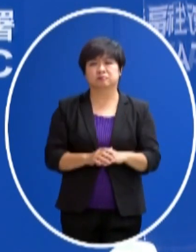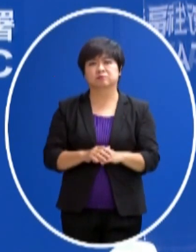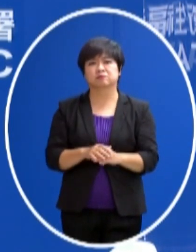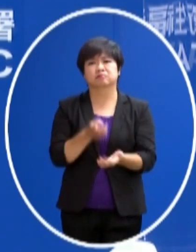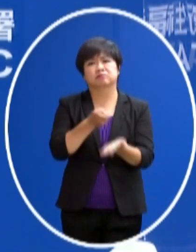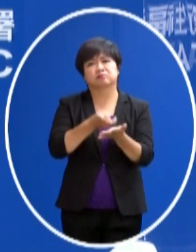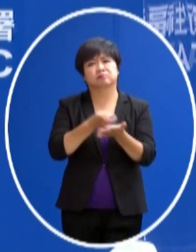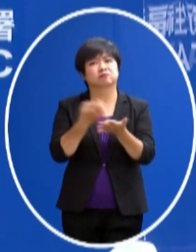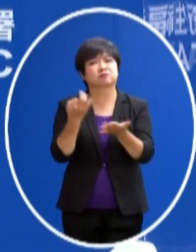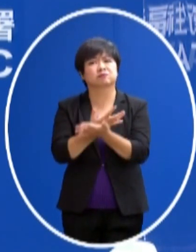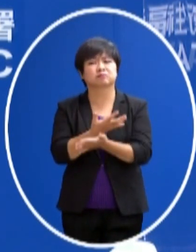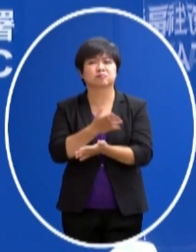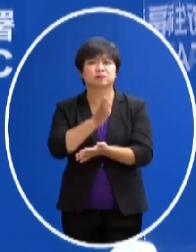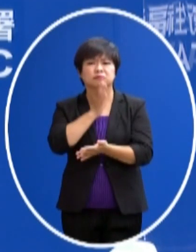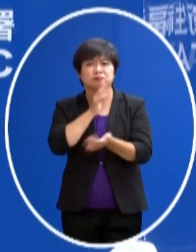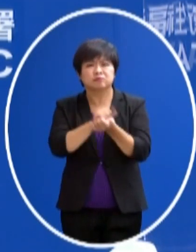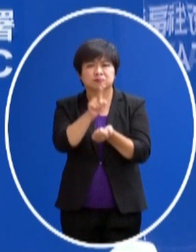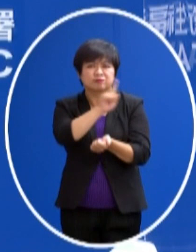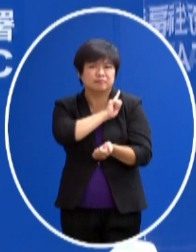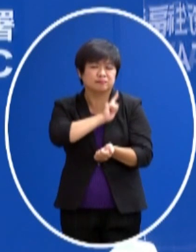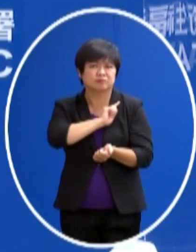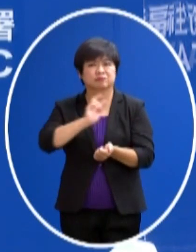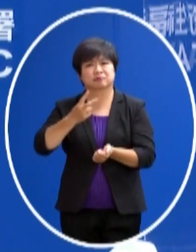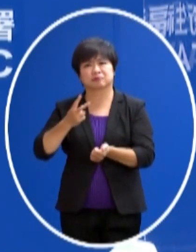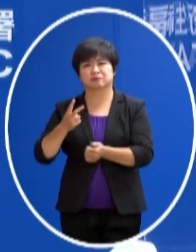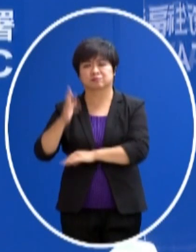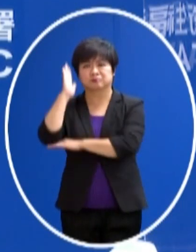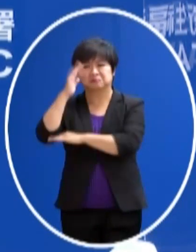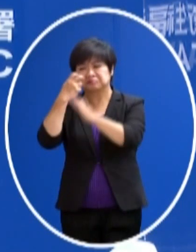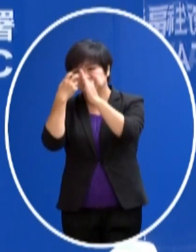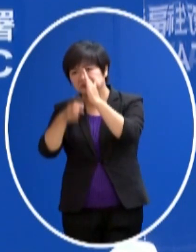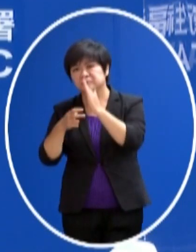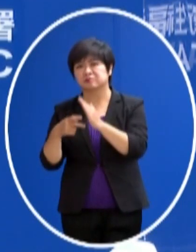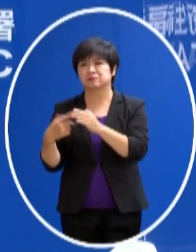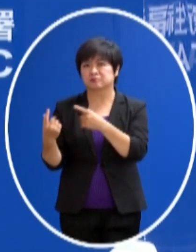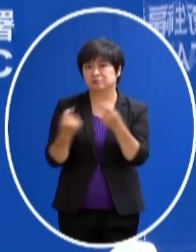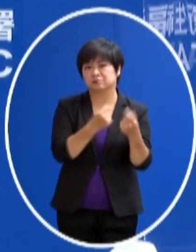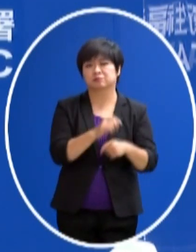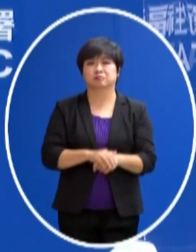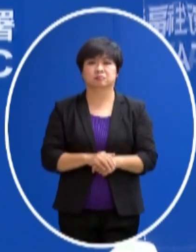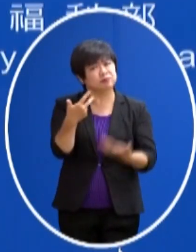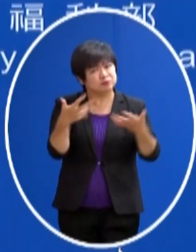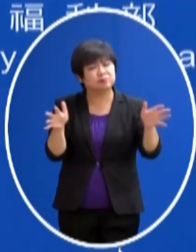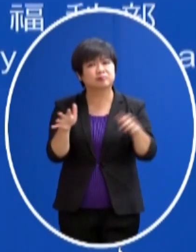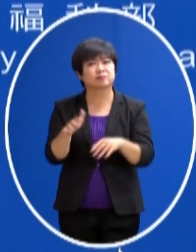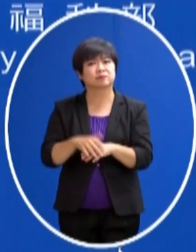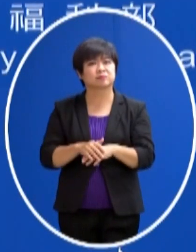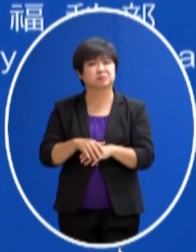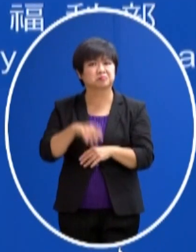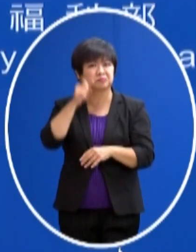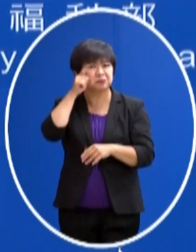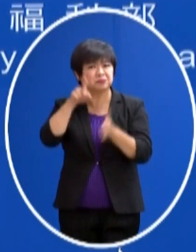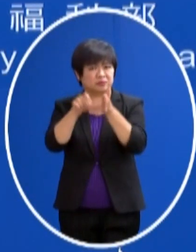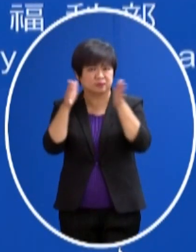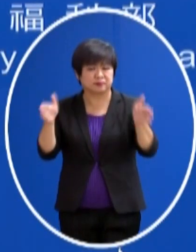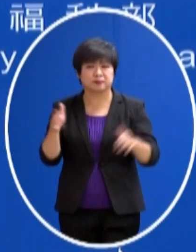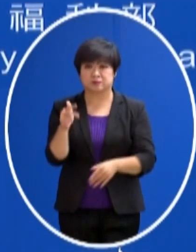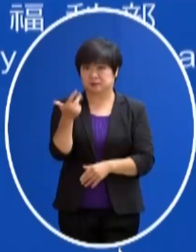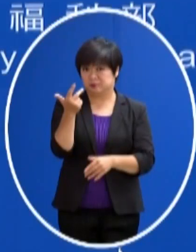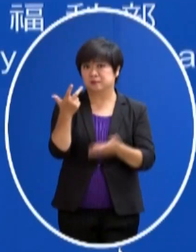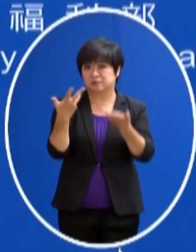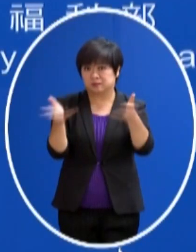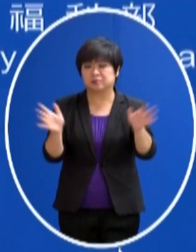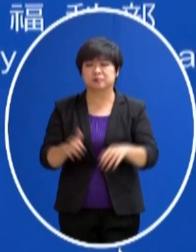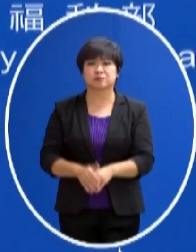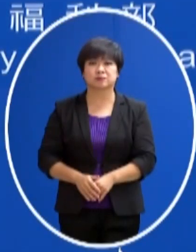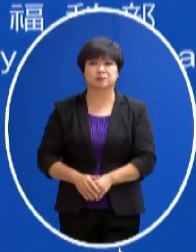度跟管理的这样的一个完整性都没有集中检疫好。 一个月份大概700多，等于是